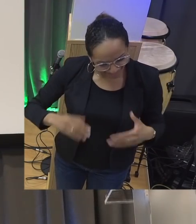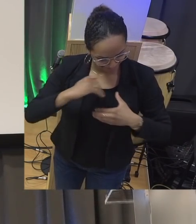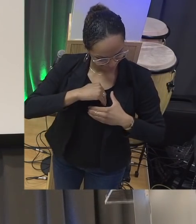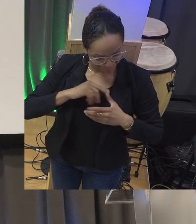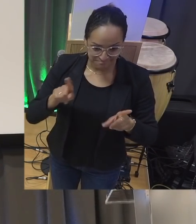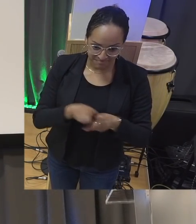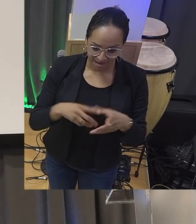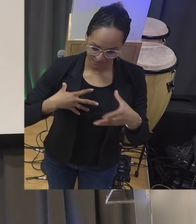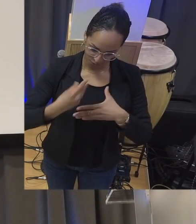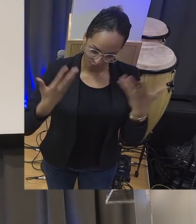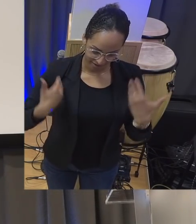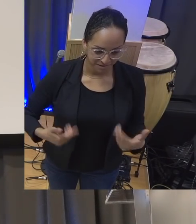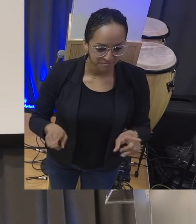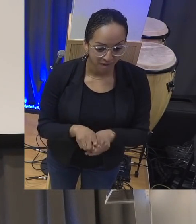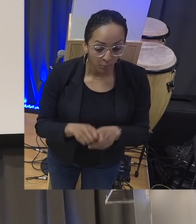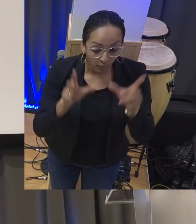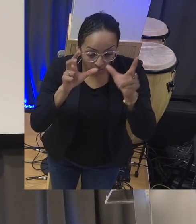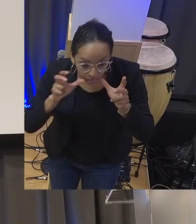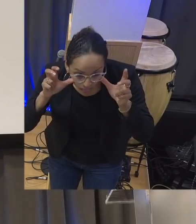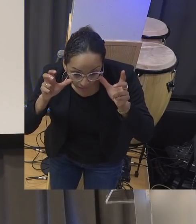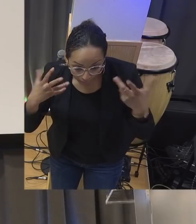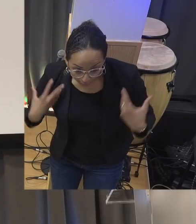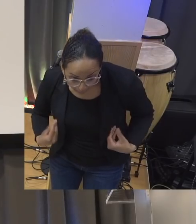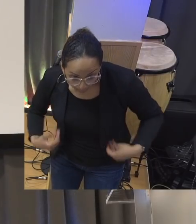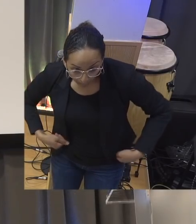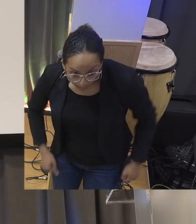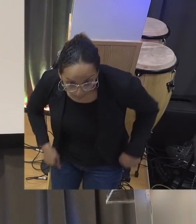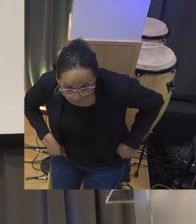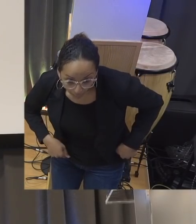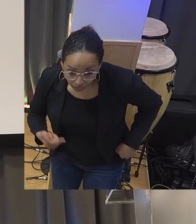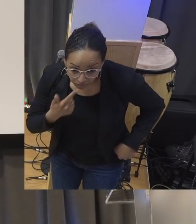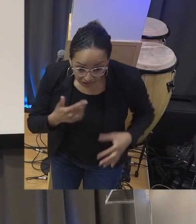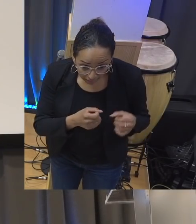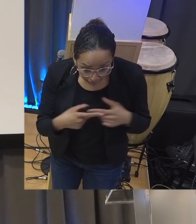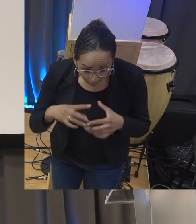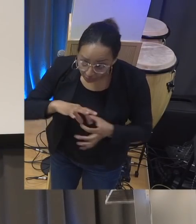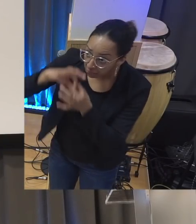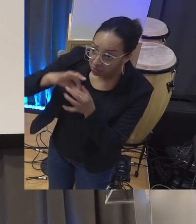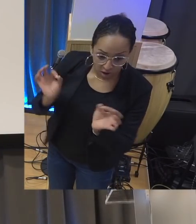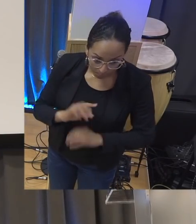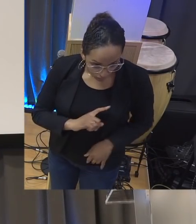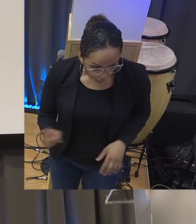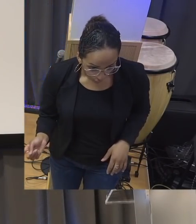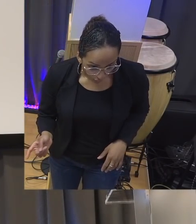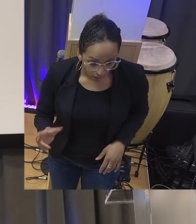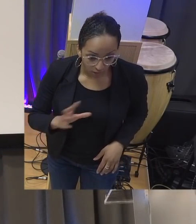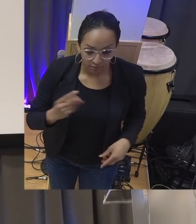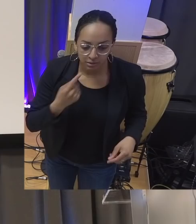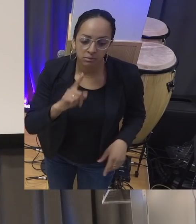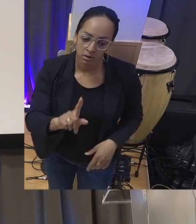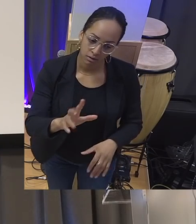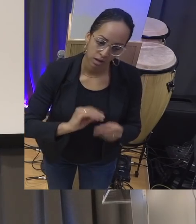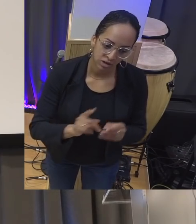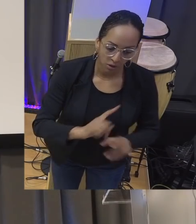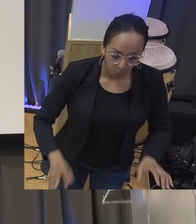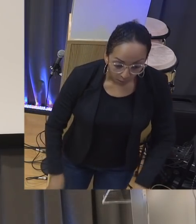n'est pas parce qu'on a un pantalon tergal et des cernes qu'on est plus spirituel. Ça, il y en a, plus ils sont délabrés, plus ils se croient spirituels.